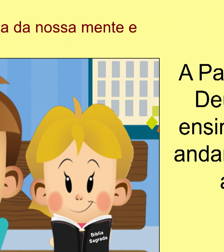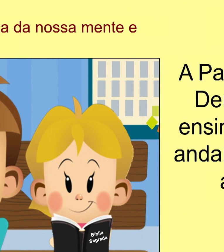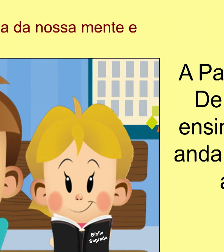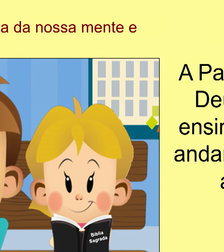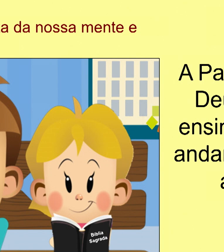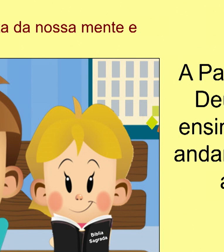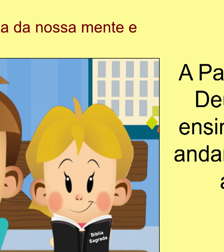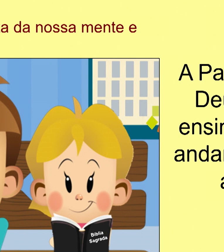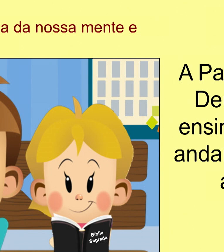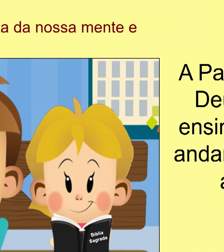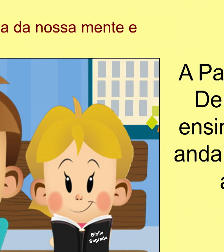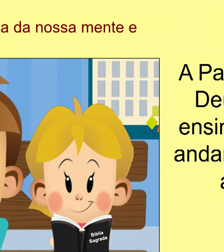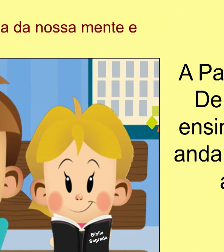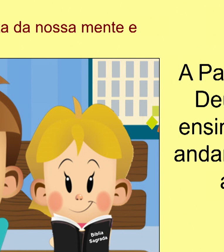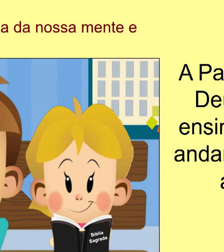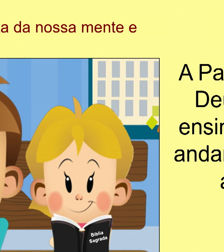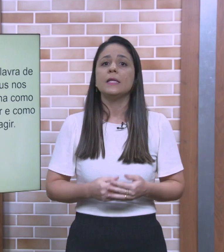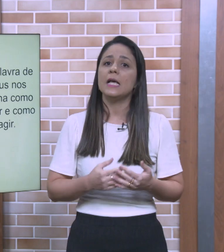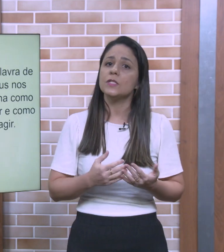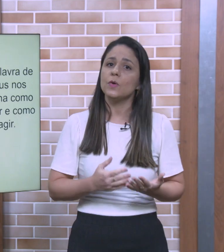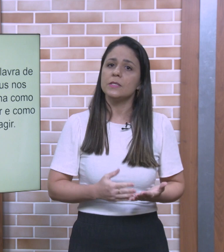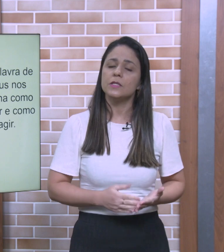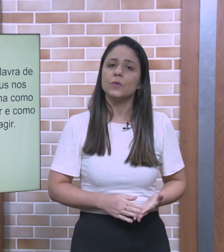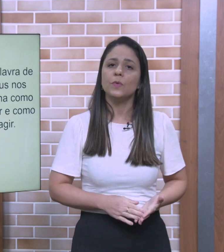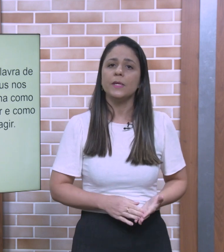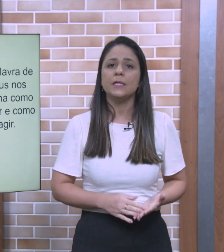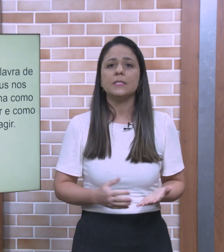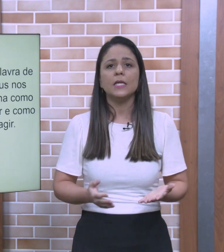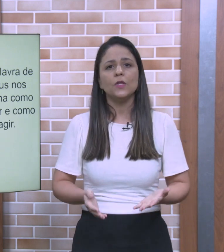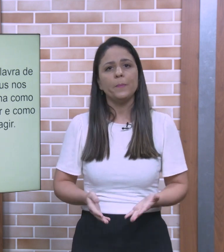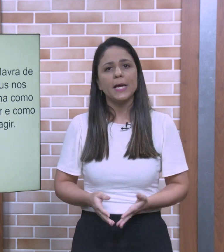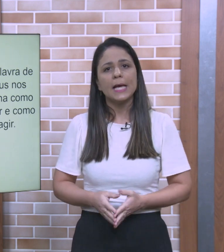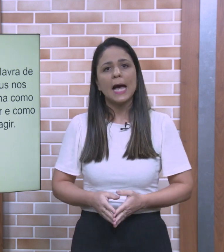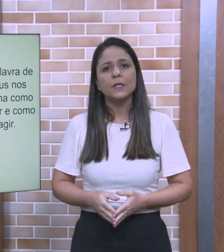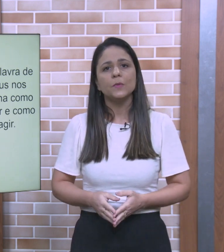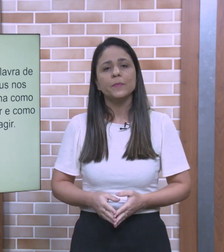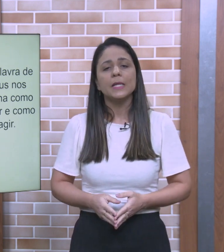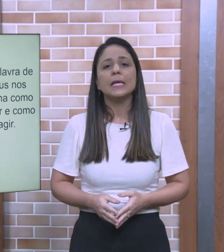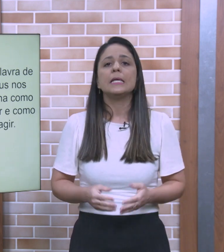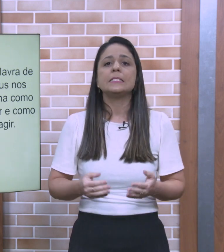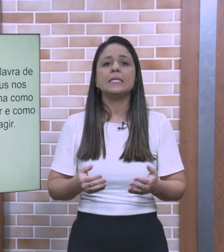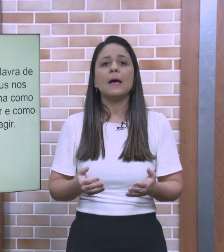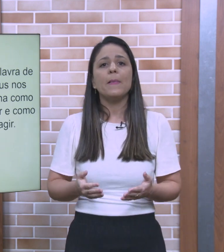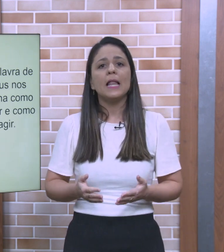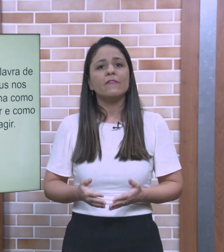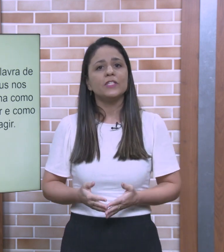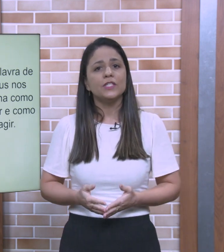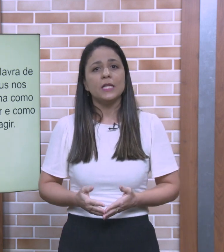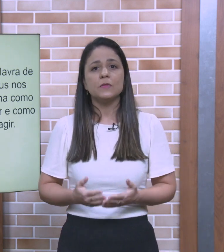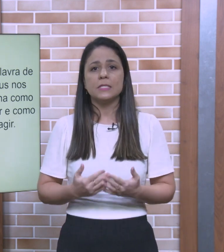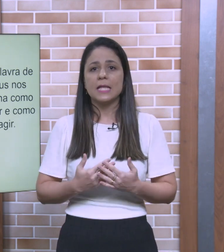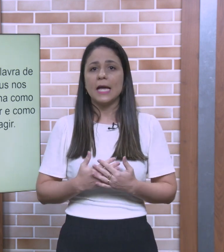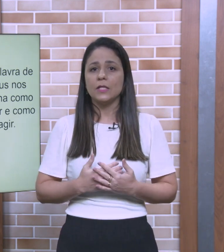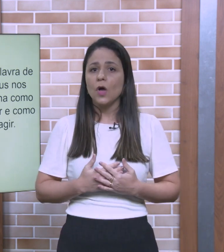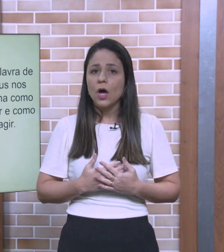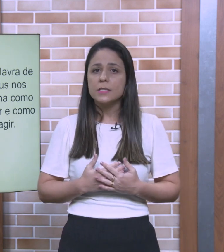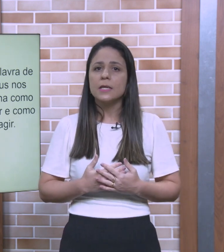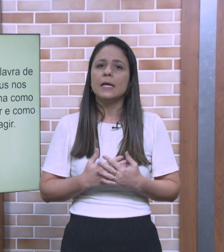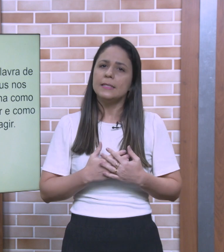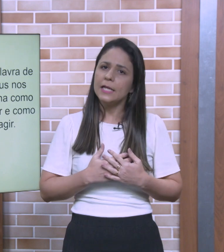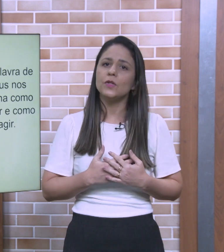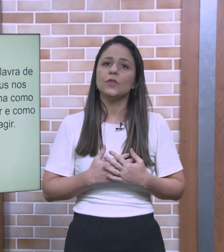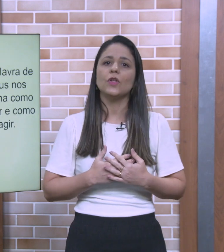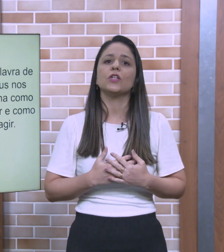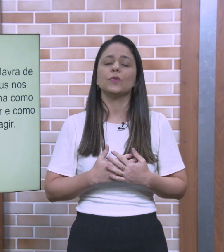vie, elle nettoie notre pensée et notre cœur des choses mauvaises et du péché. Si la parole